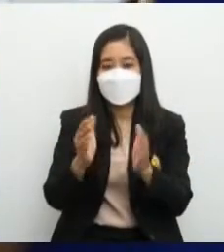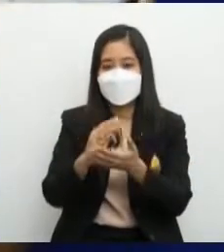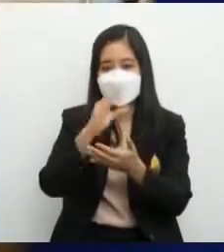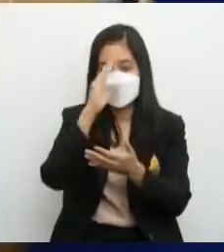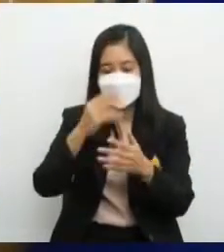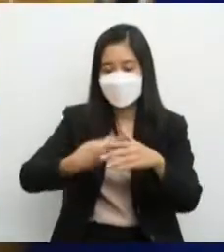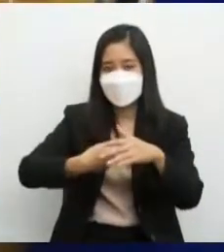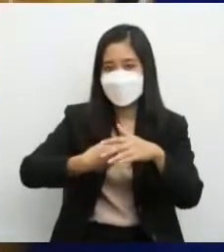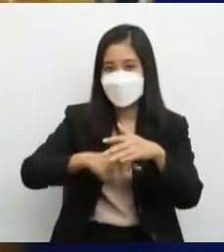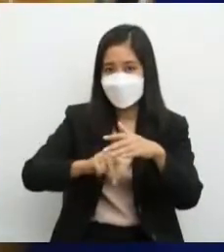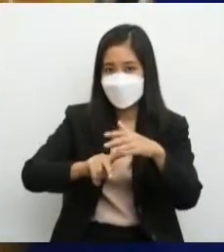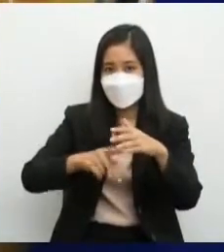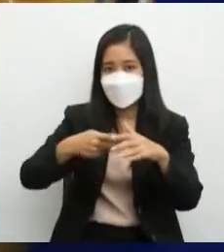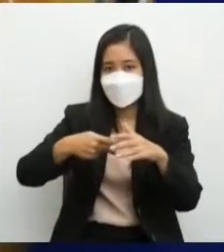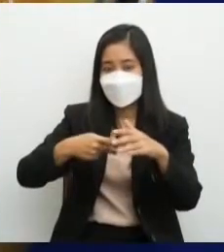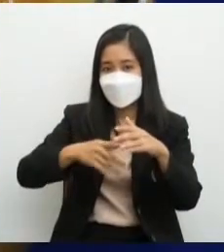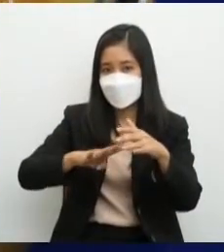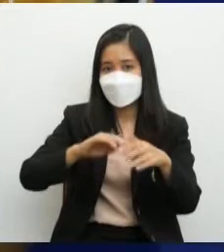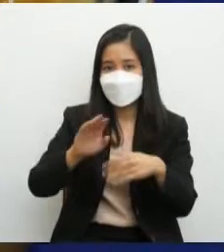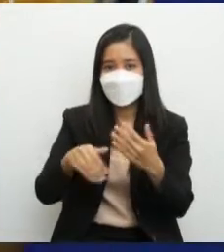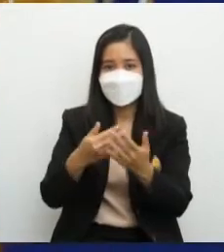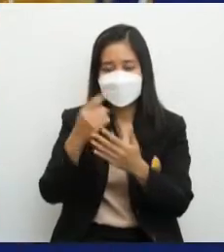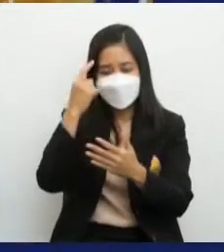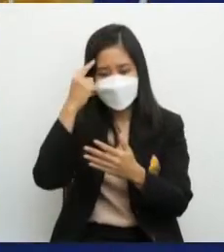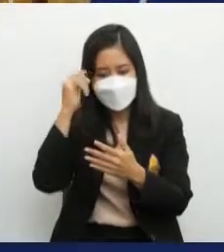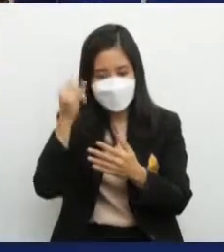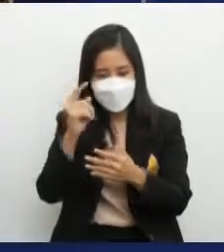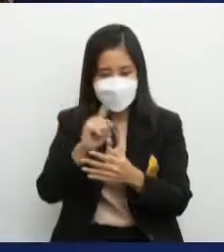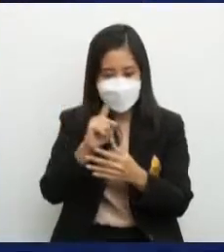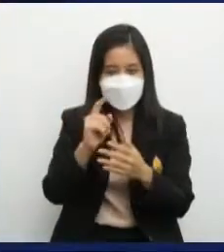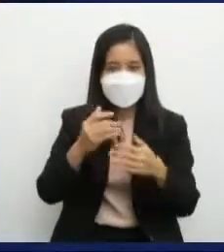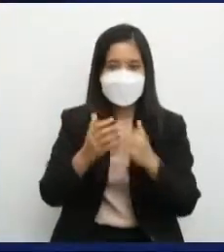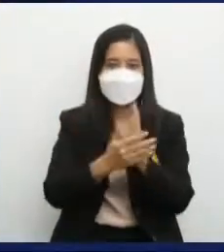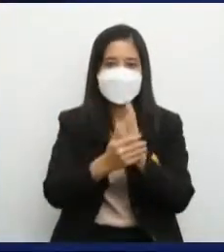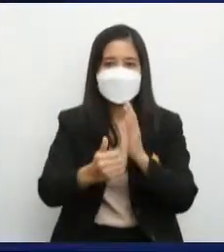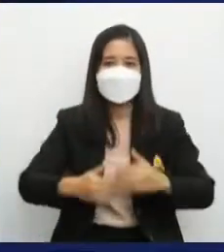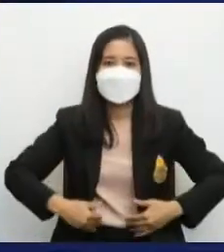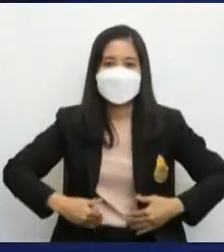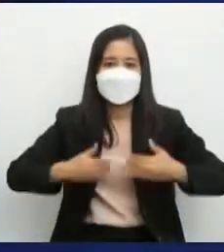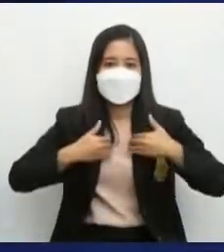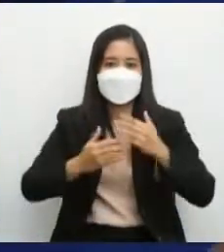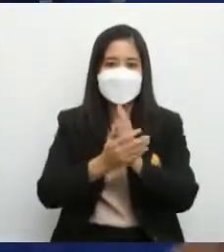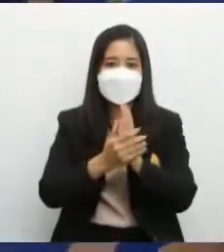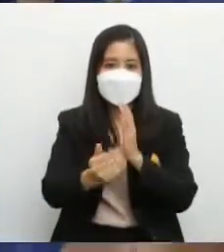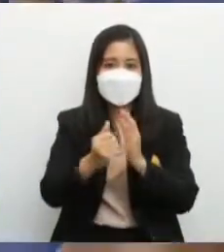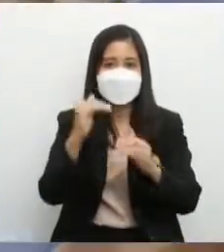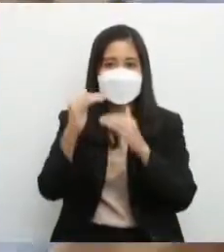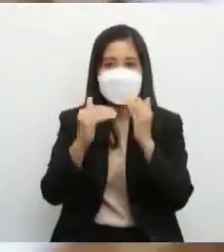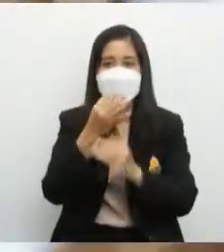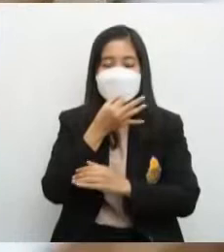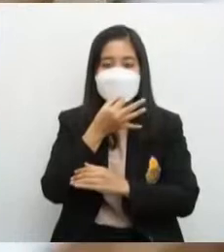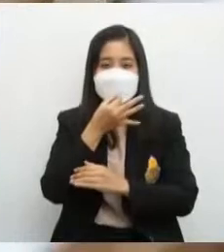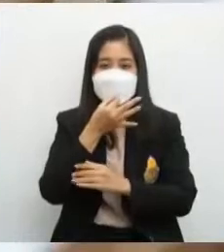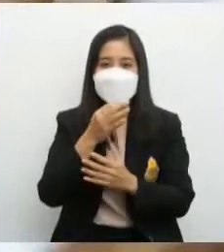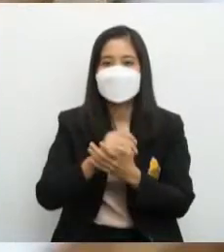ถมศึกษาปีที่4ถึง6รู้จักการเรียนรู้ทักษะชีวิตและทักษะพัฒนาอาชีพฝึกทัก